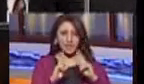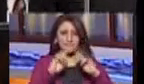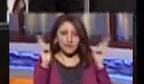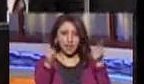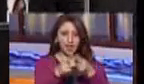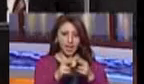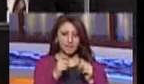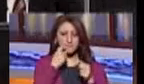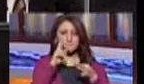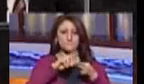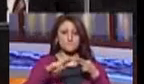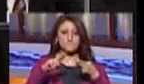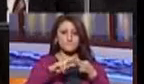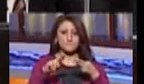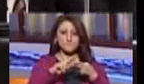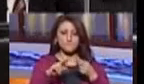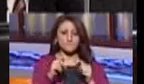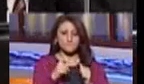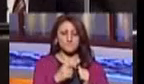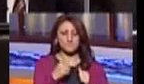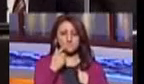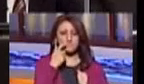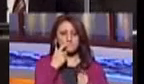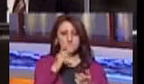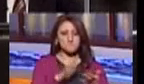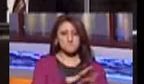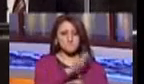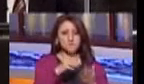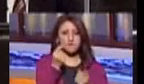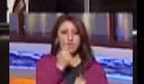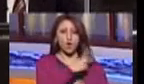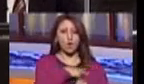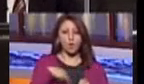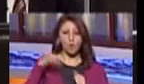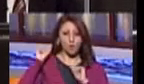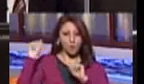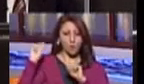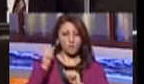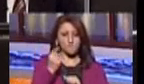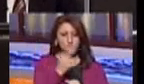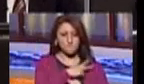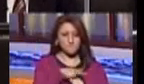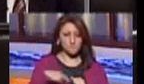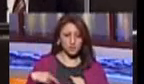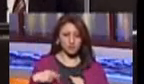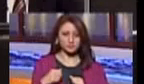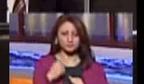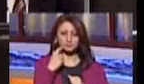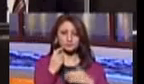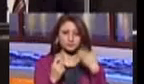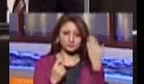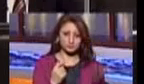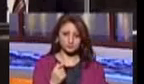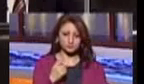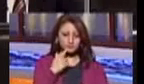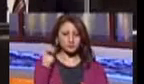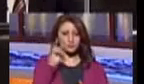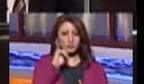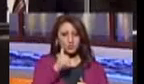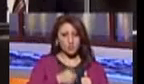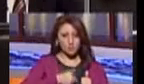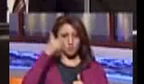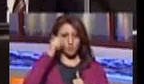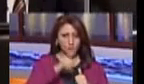بقبول التصالح في قضايا المال العام، وطبعا قرار على قدر كبير من الاهميه ومن